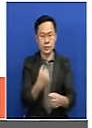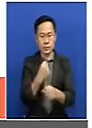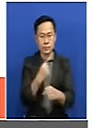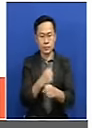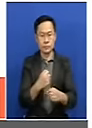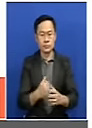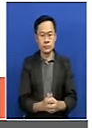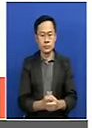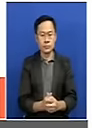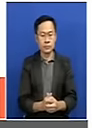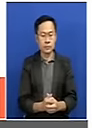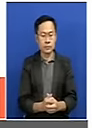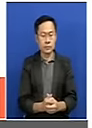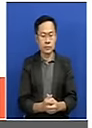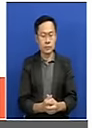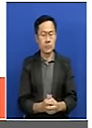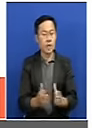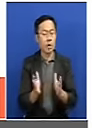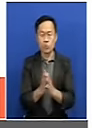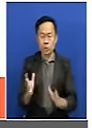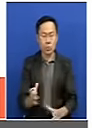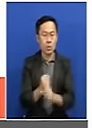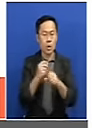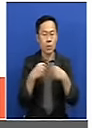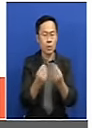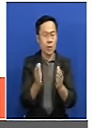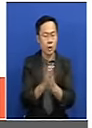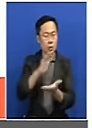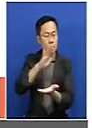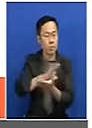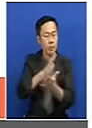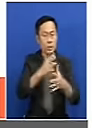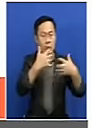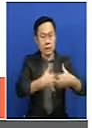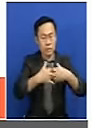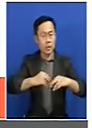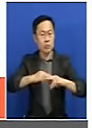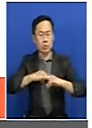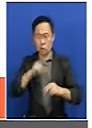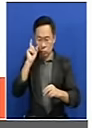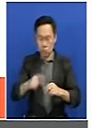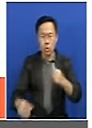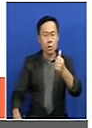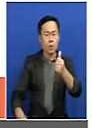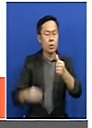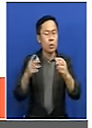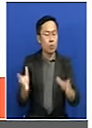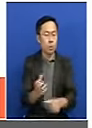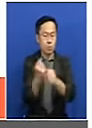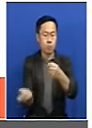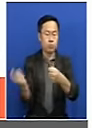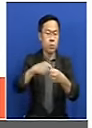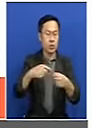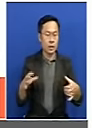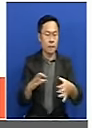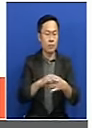กุมภาพันธ์ก็ไม่ว่าจะเป็นทั้งกิจการทรัพย์สินงบประมาณสิทธิหนี้ภาระผูกพันข้าราชการพนักงานราชการ